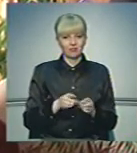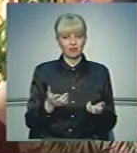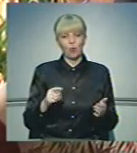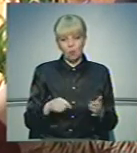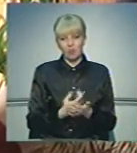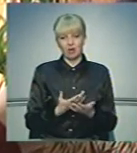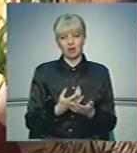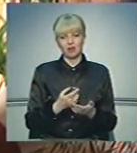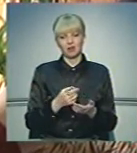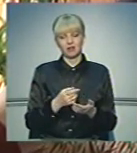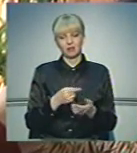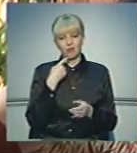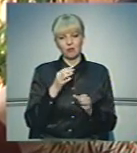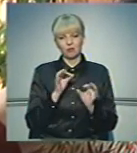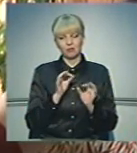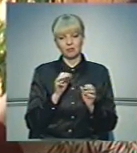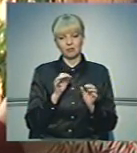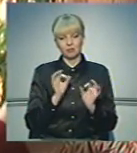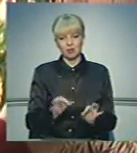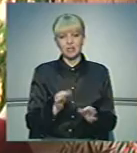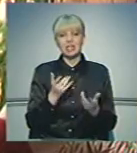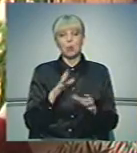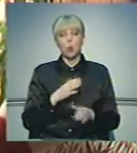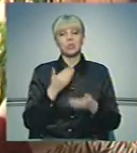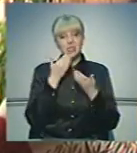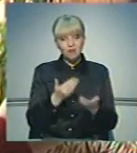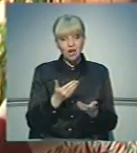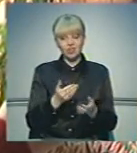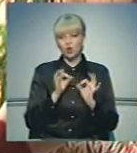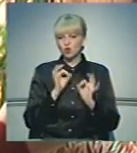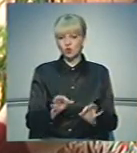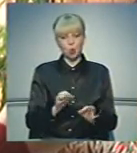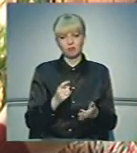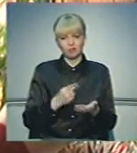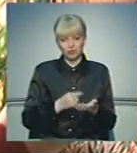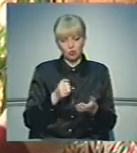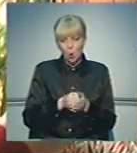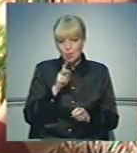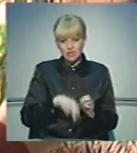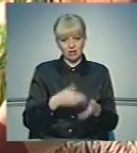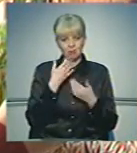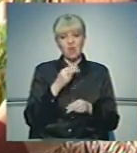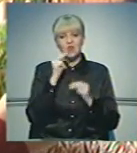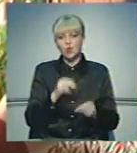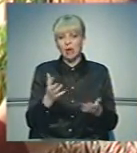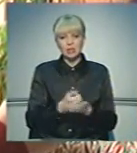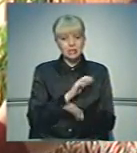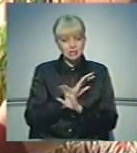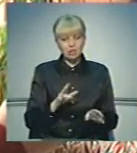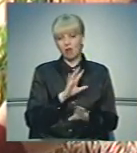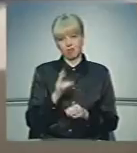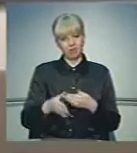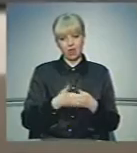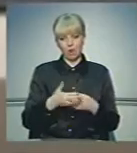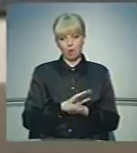знову ж таки підтверджую реально, скільки було звернень, жодна не доведена до кінця. Винуватців не знайдено і не